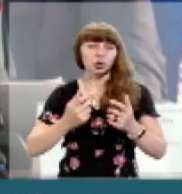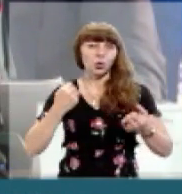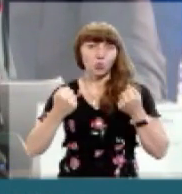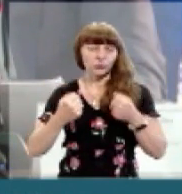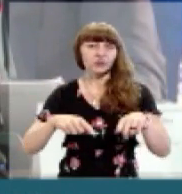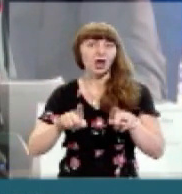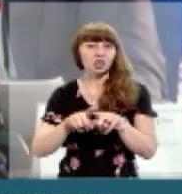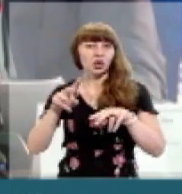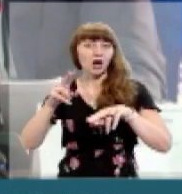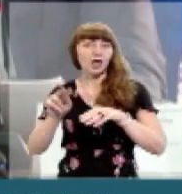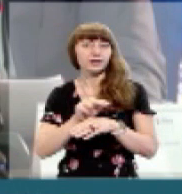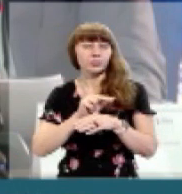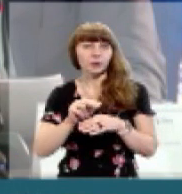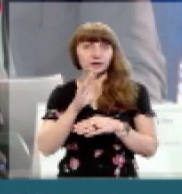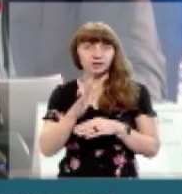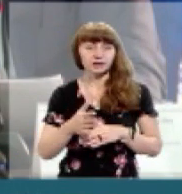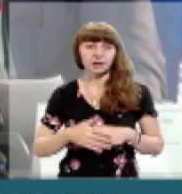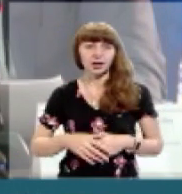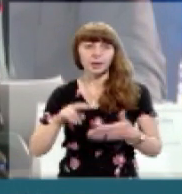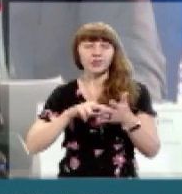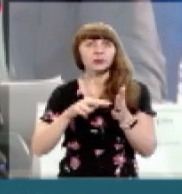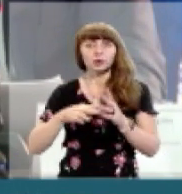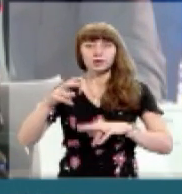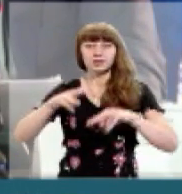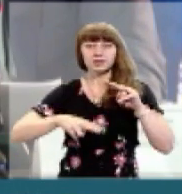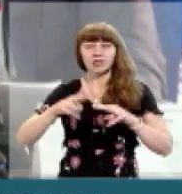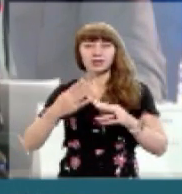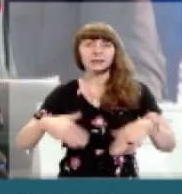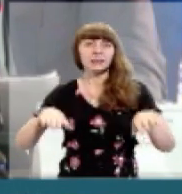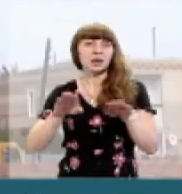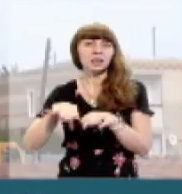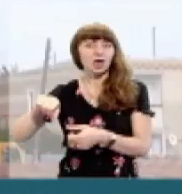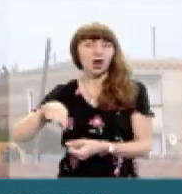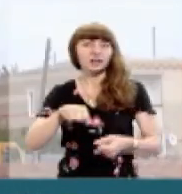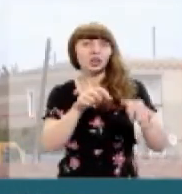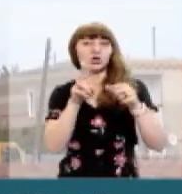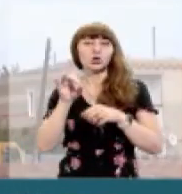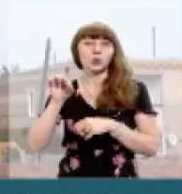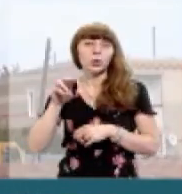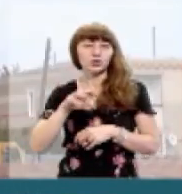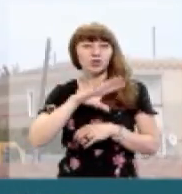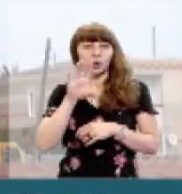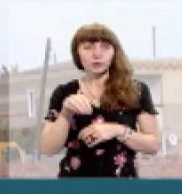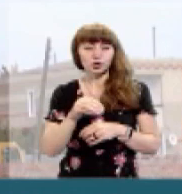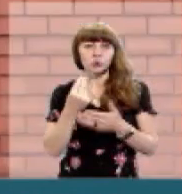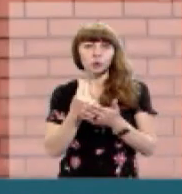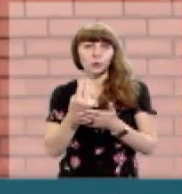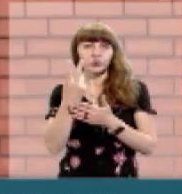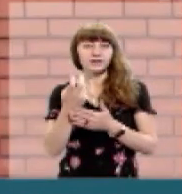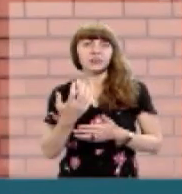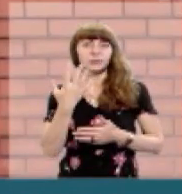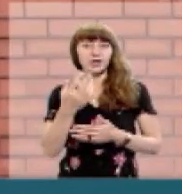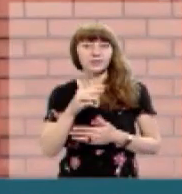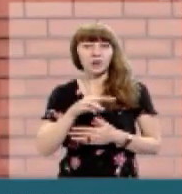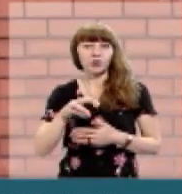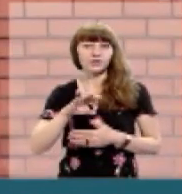көрсеткіш аудан бойынша жалпы ет өндірісін 78% құрайды. Сондай ақы биыл құрылыс саласында үш ірі жоба